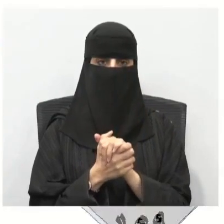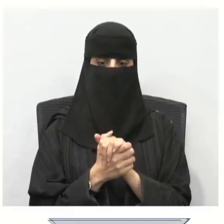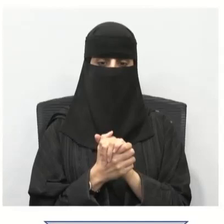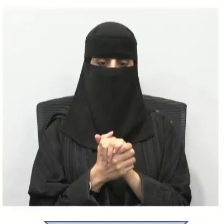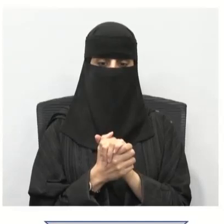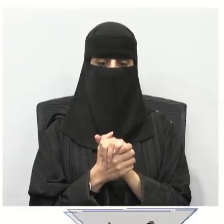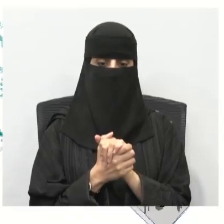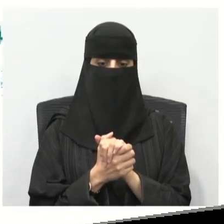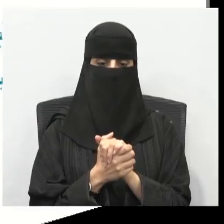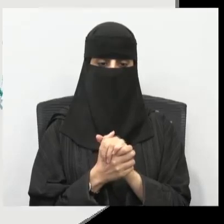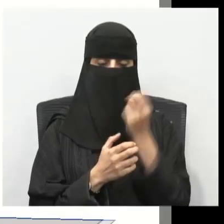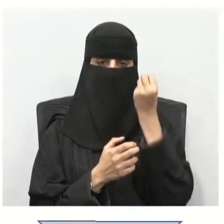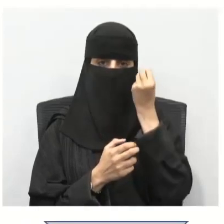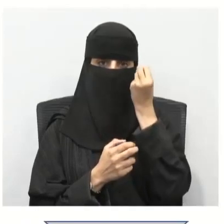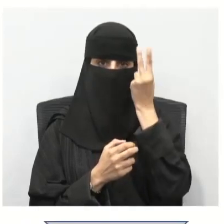المخترع